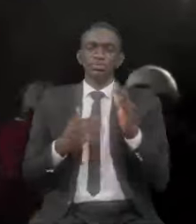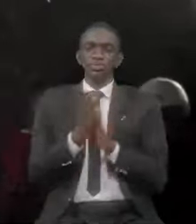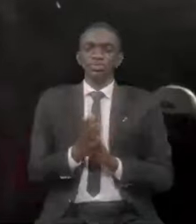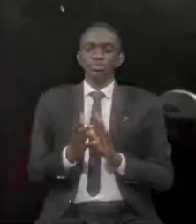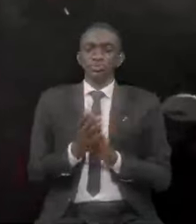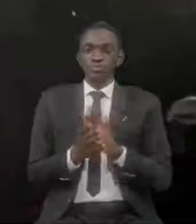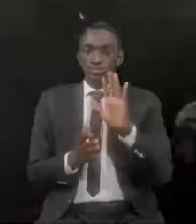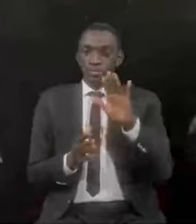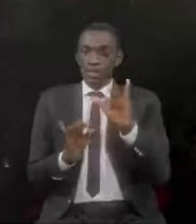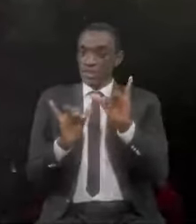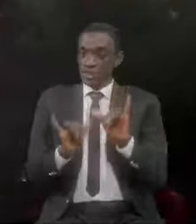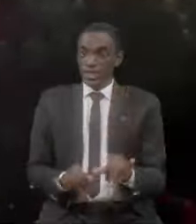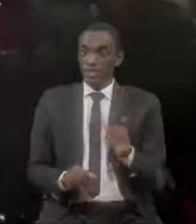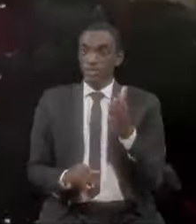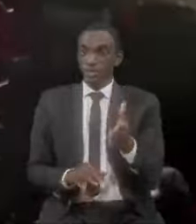Restez là où vous êtes.